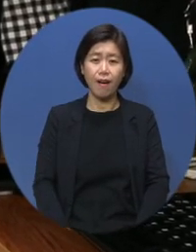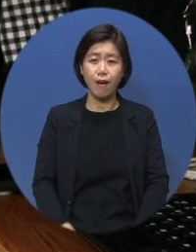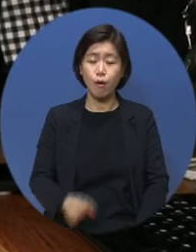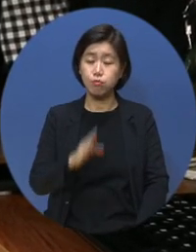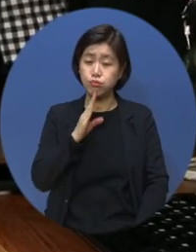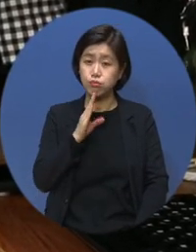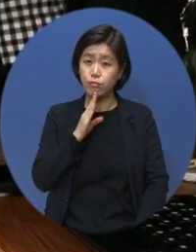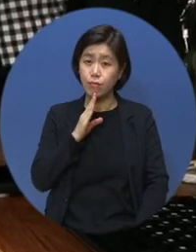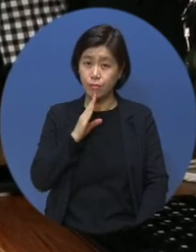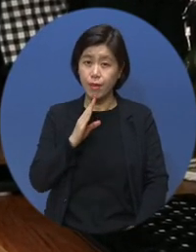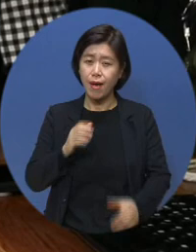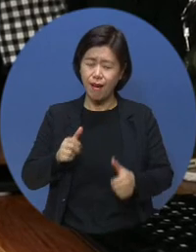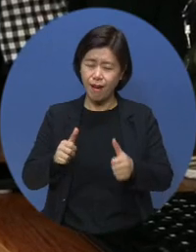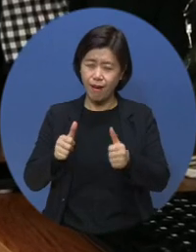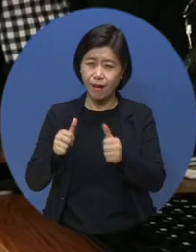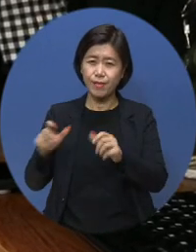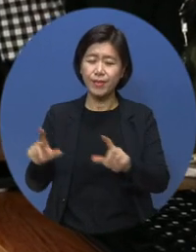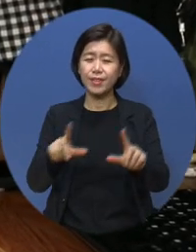또